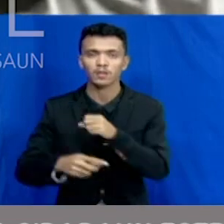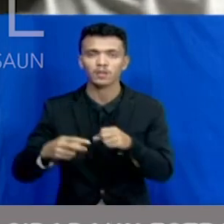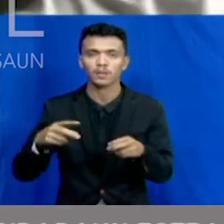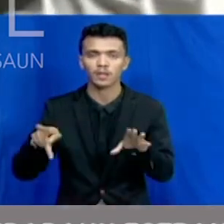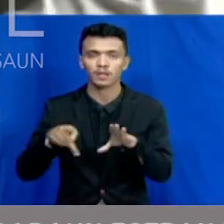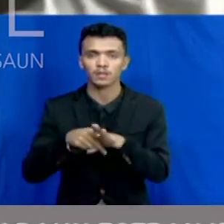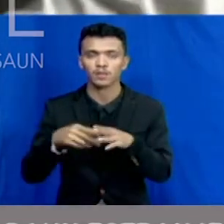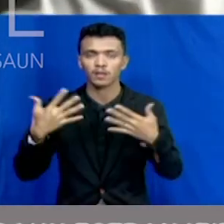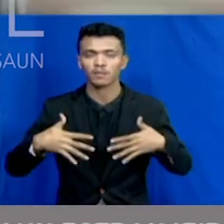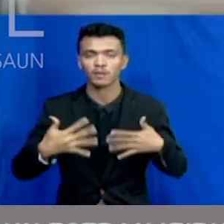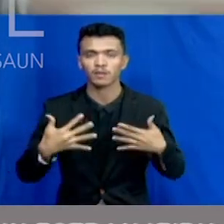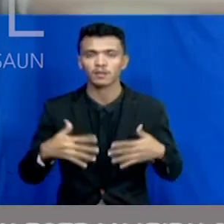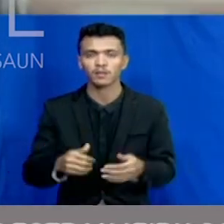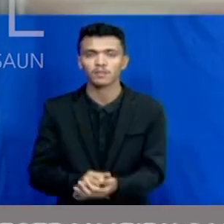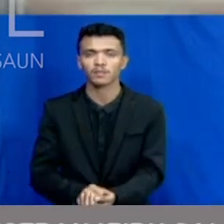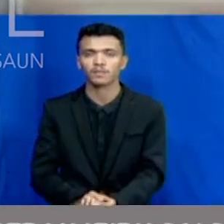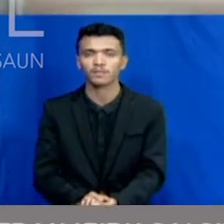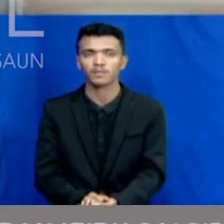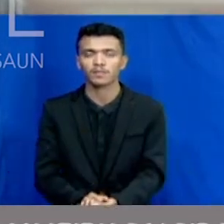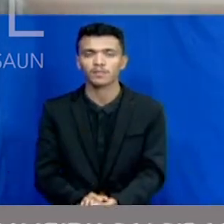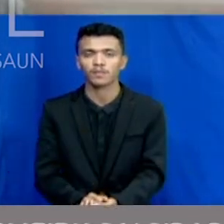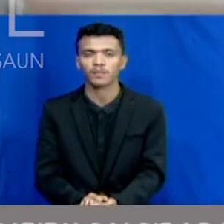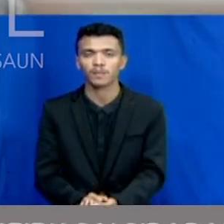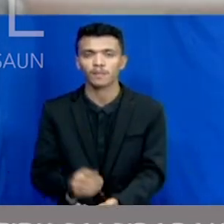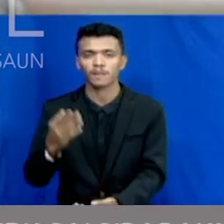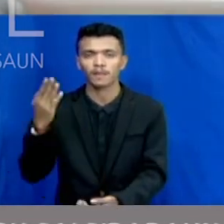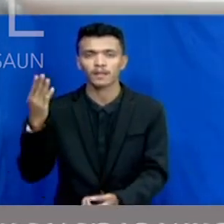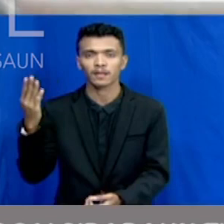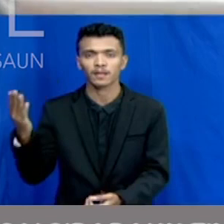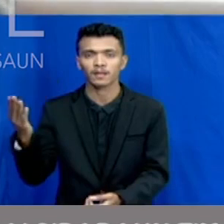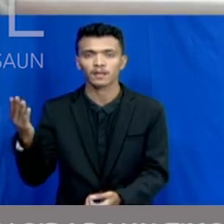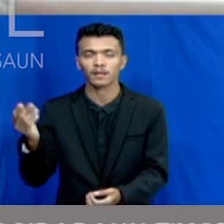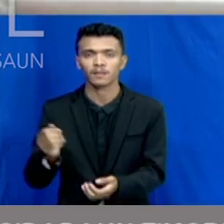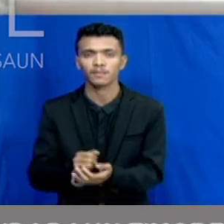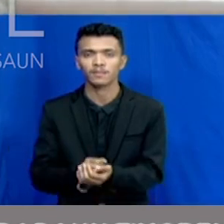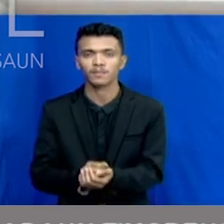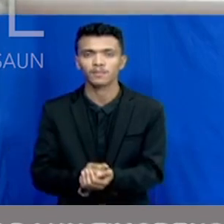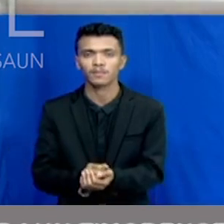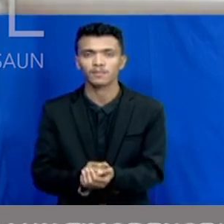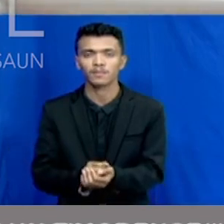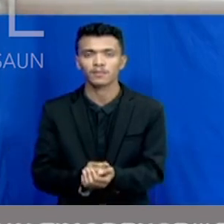ukun rasikan. Suku Ainaru iha o